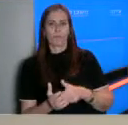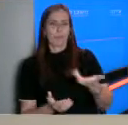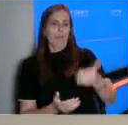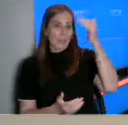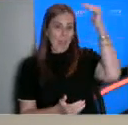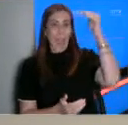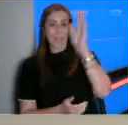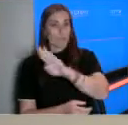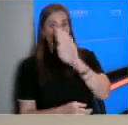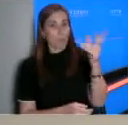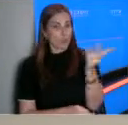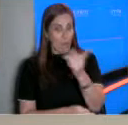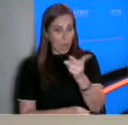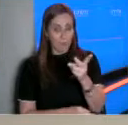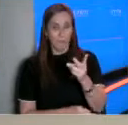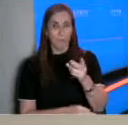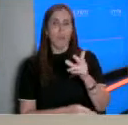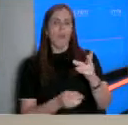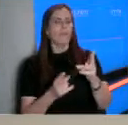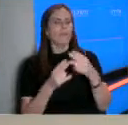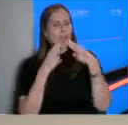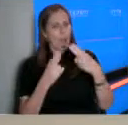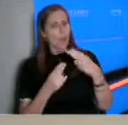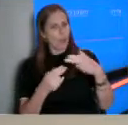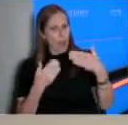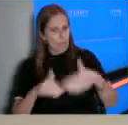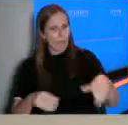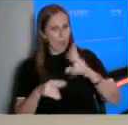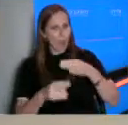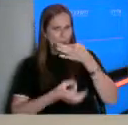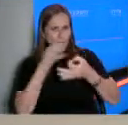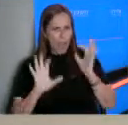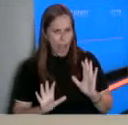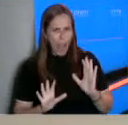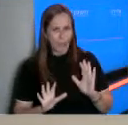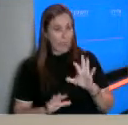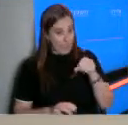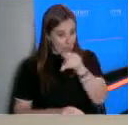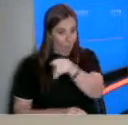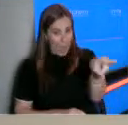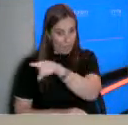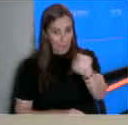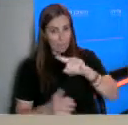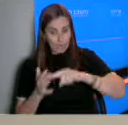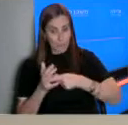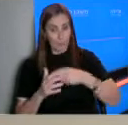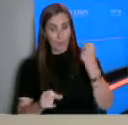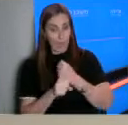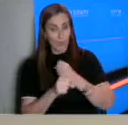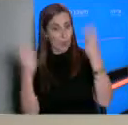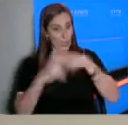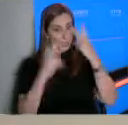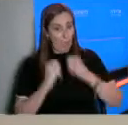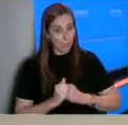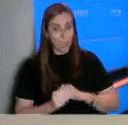מר גנץ ומר נתניהו, ויענו לציבור הנכים והחולים על השאלות הבאות. האם אתם מתכוונים לקיים את